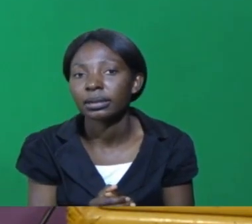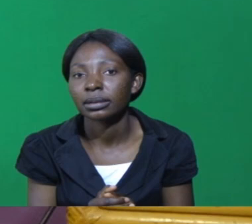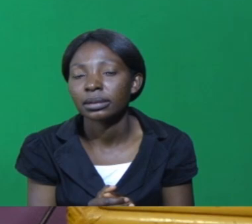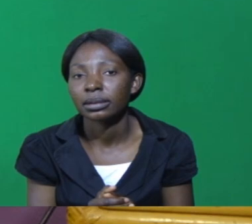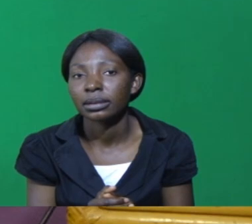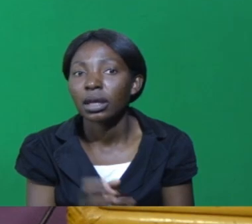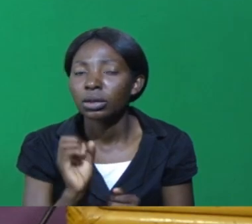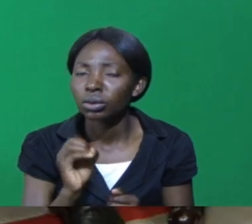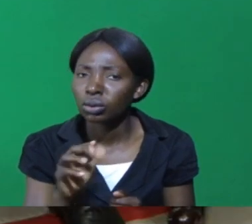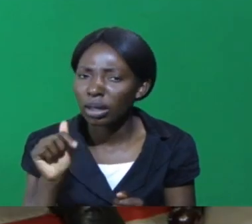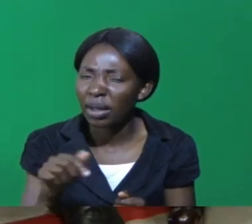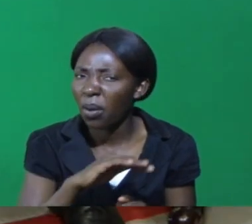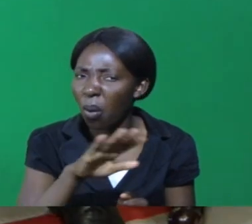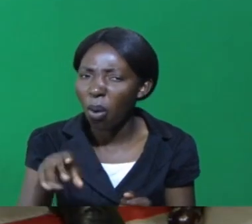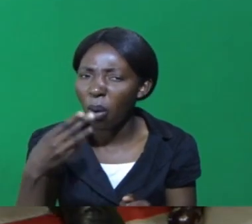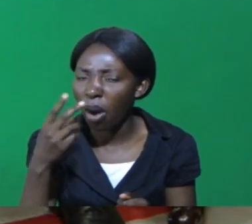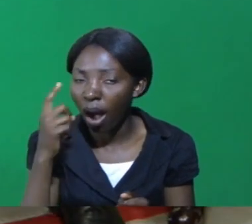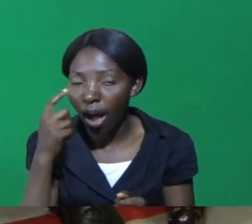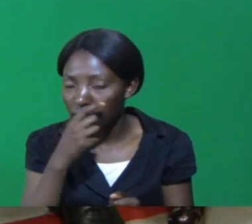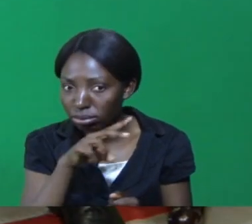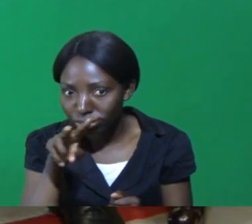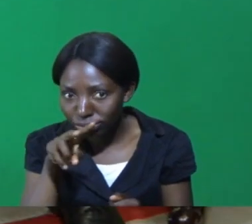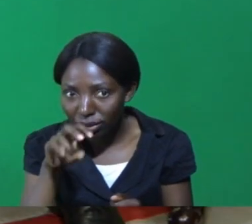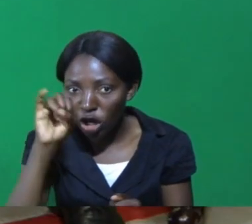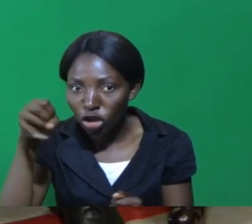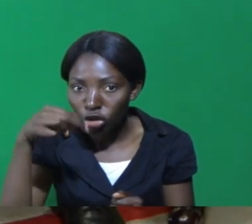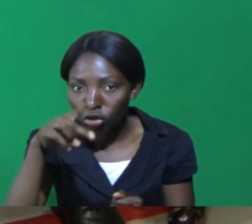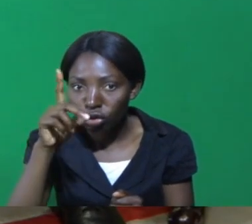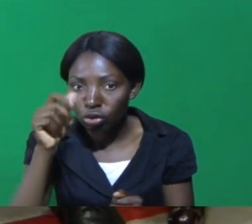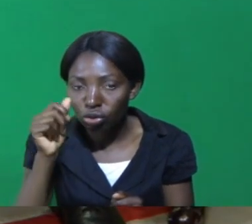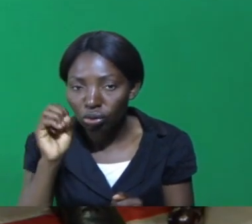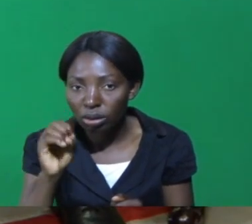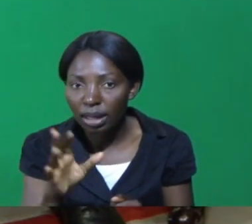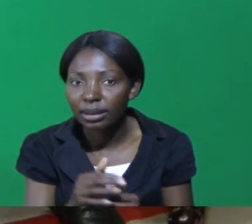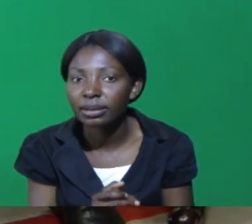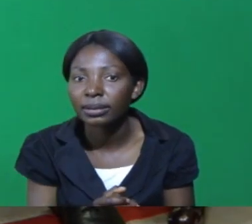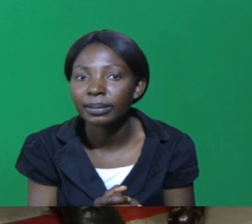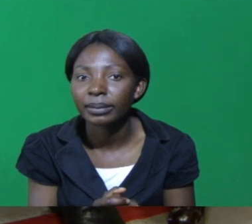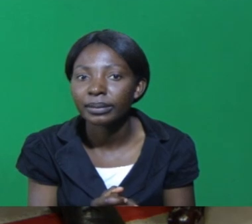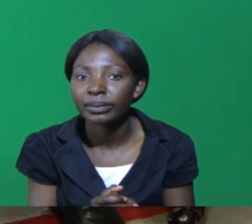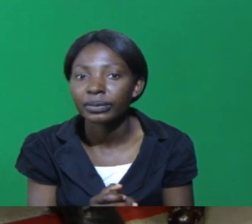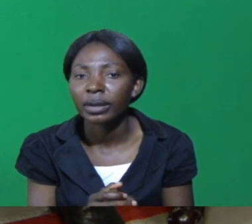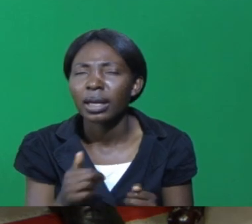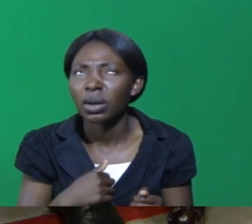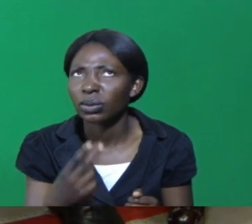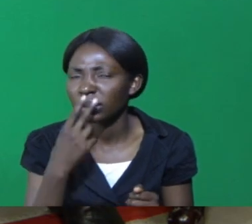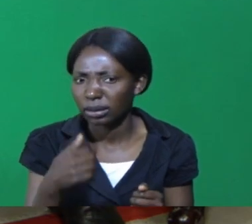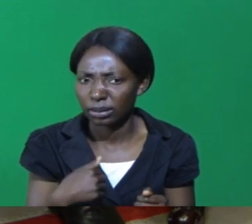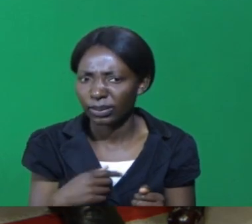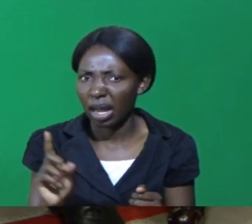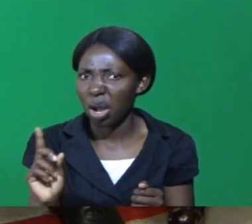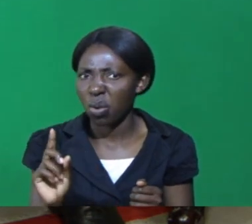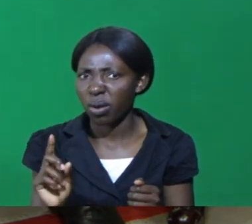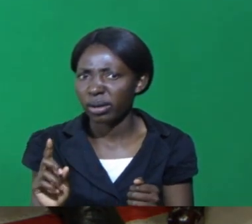ndini here saka maziso ese akapedzisira apana Judhasi manje. Asi haana kubvunza. Ndobva aona kuti aikazvi ndini ndasara